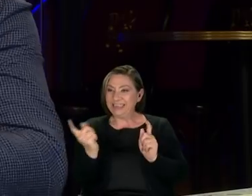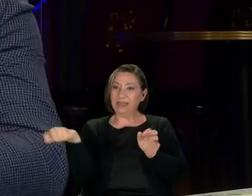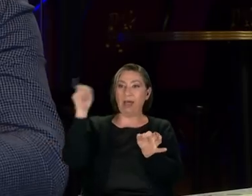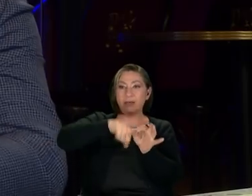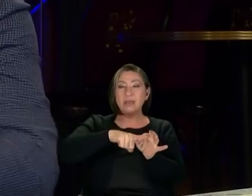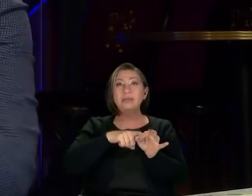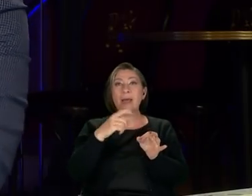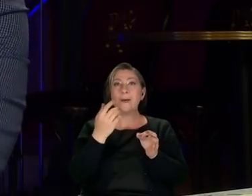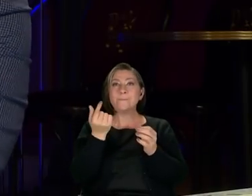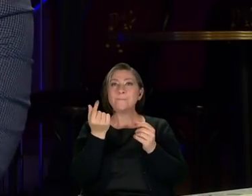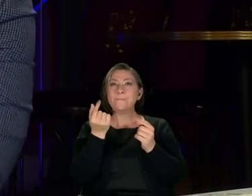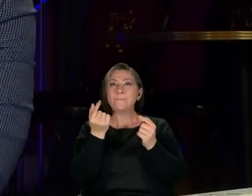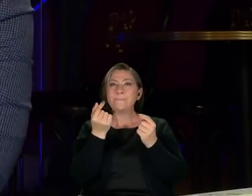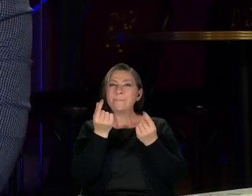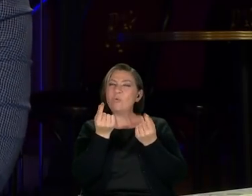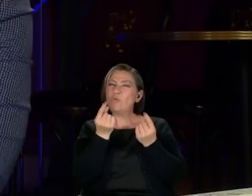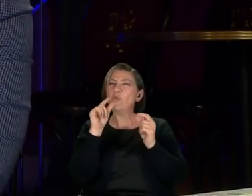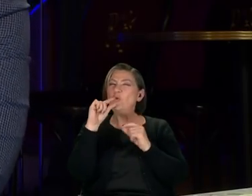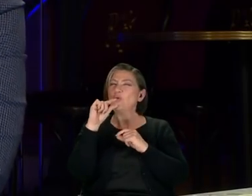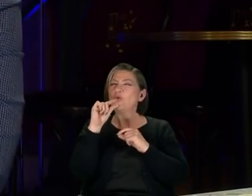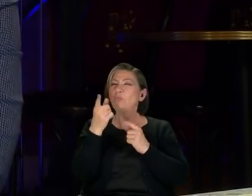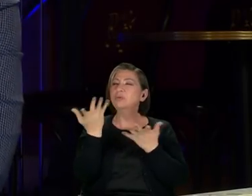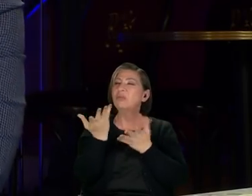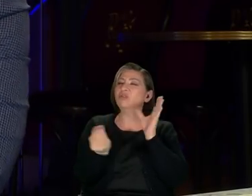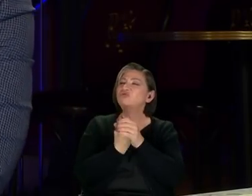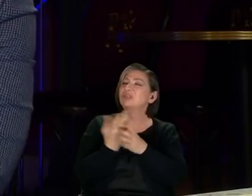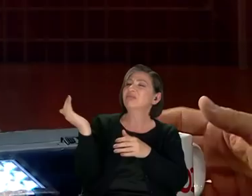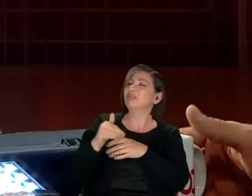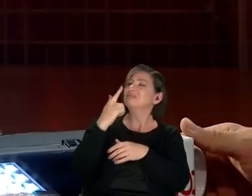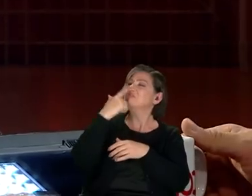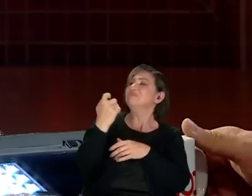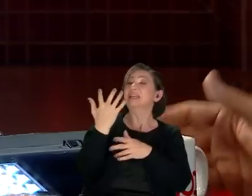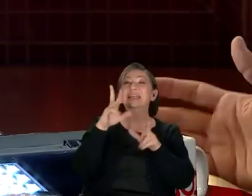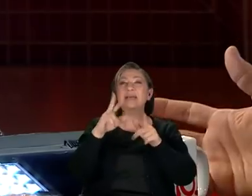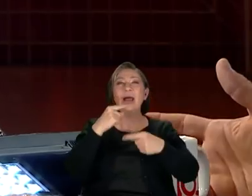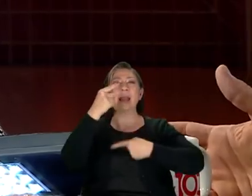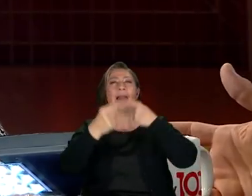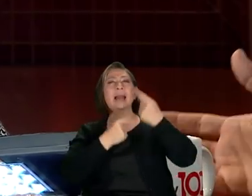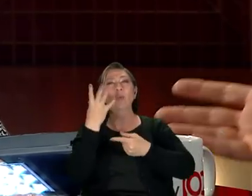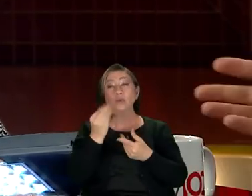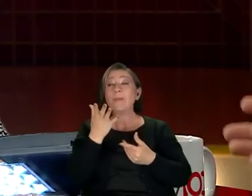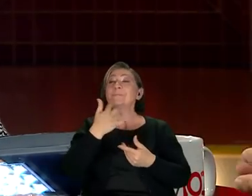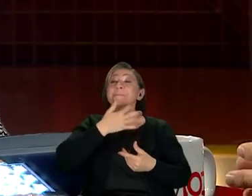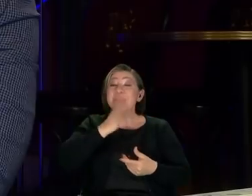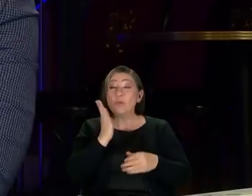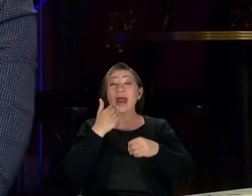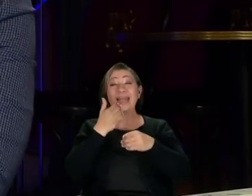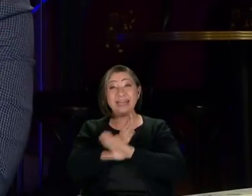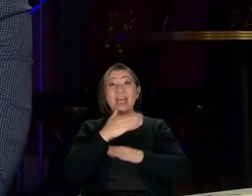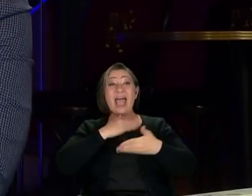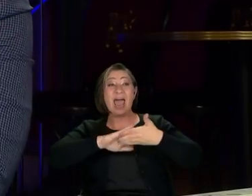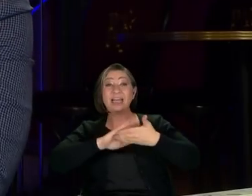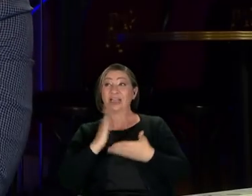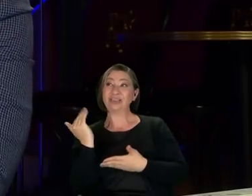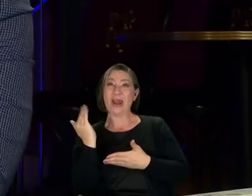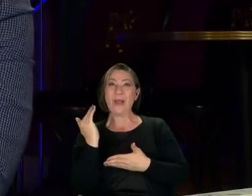bir şey oldu. Ufak bir ya bu nereden geliyor falan, nasıl diye. Ama bilmiyorlar ki aslında gerçek arkadaşları